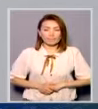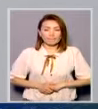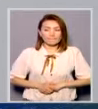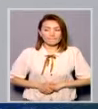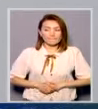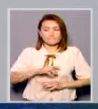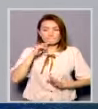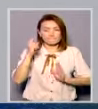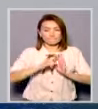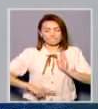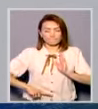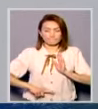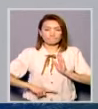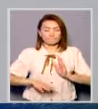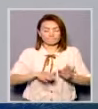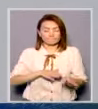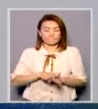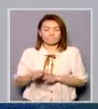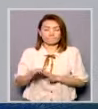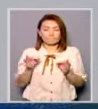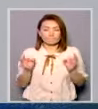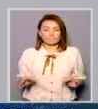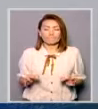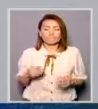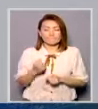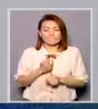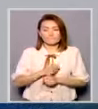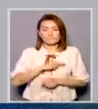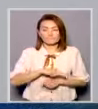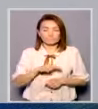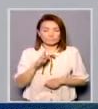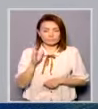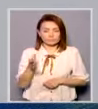азаматтардың сенімін ақтайтын дұрыс қадам деп есептейміз бұл референдум.